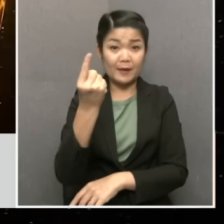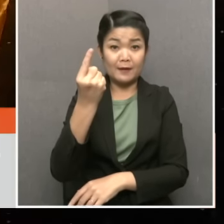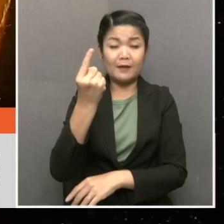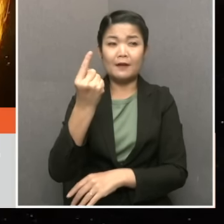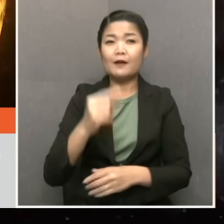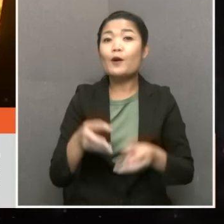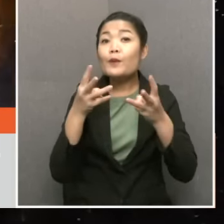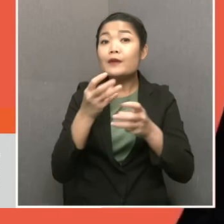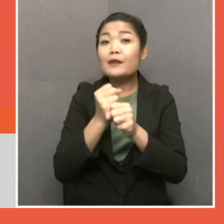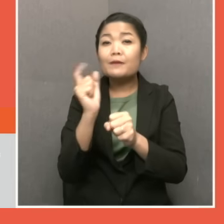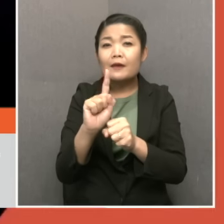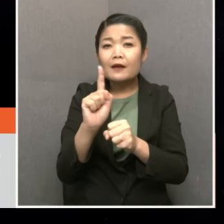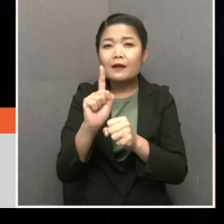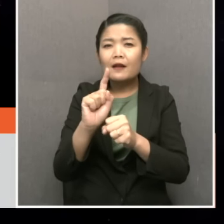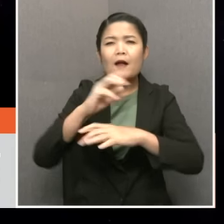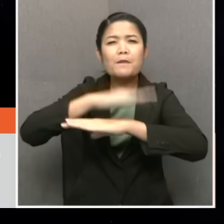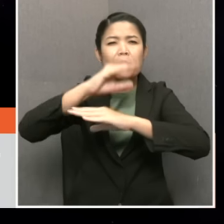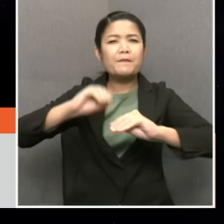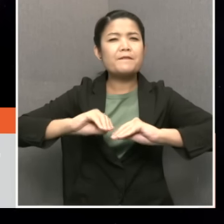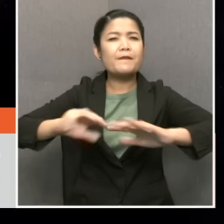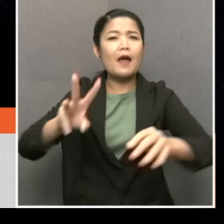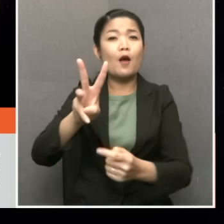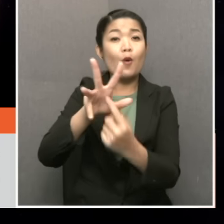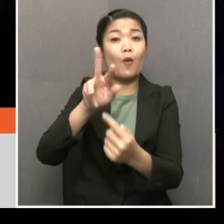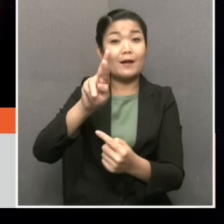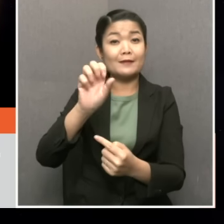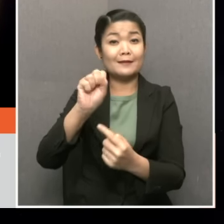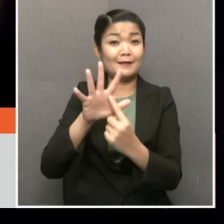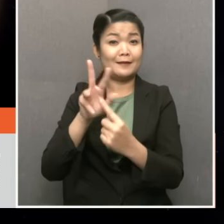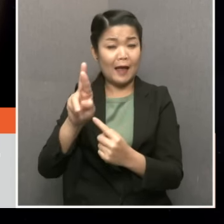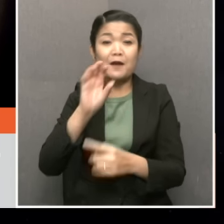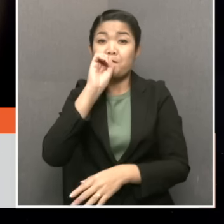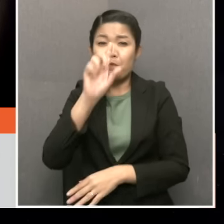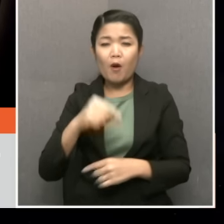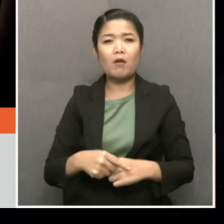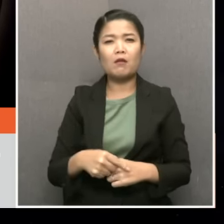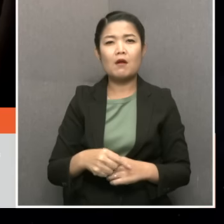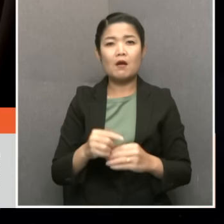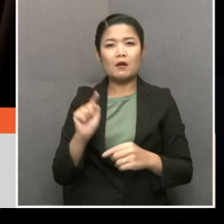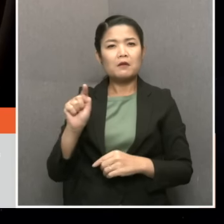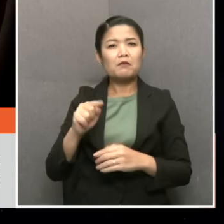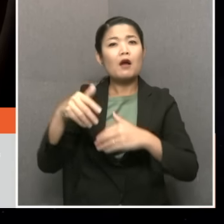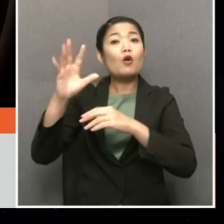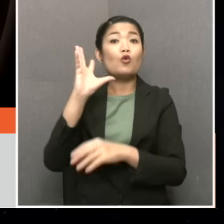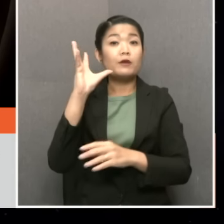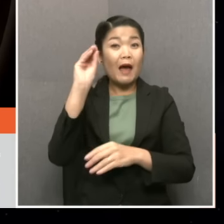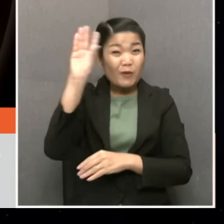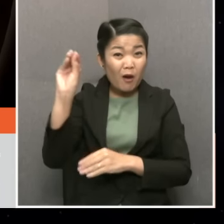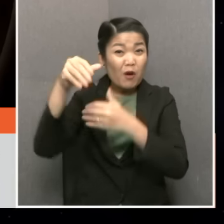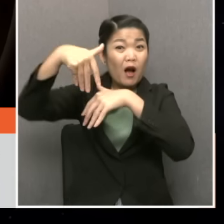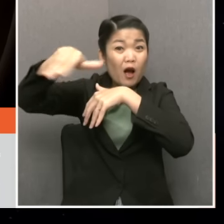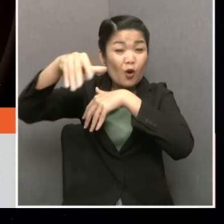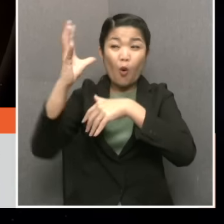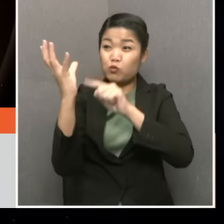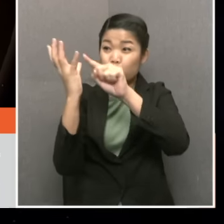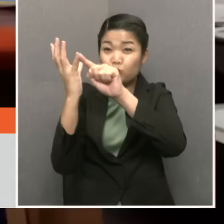ผ่านวารสารastrologyที่บ่งชี้ว่ามนุษย์ต่างดาวสามารถเจริญเติบโตได้ในกลุ่มเมฆที่เป็นกรดของ